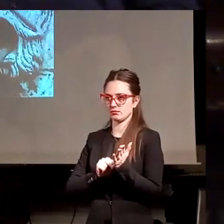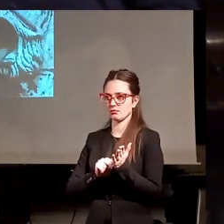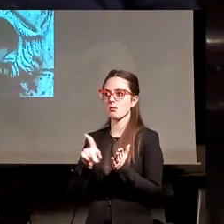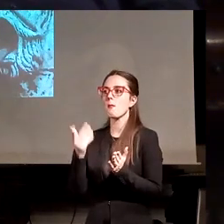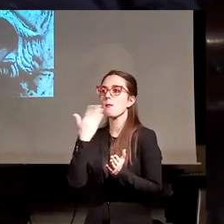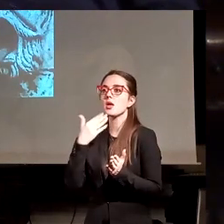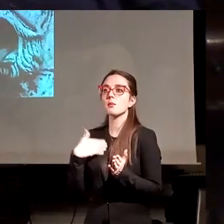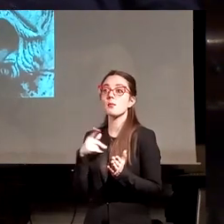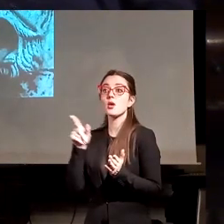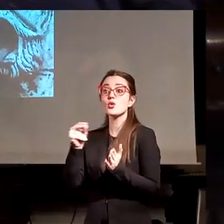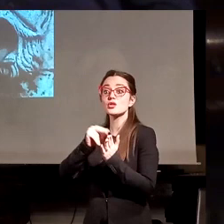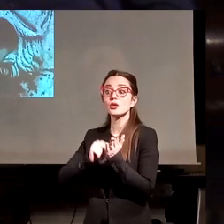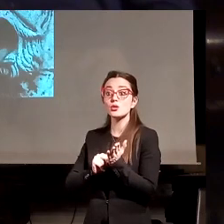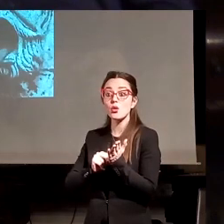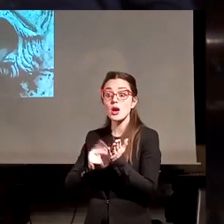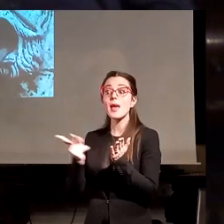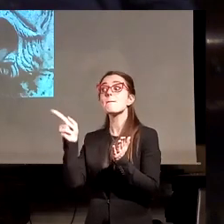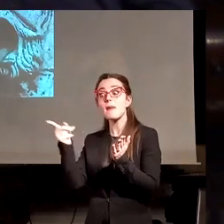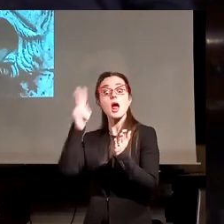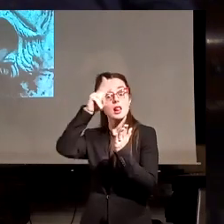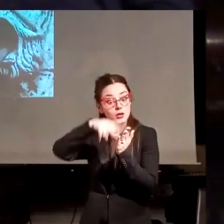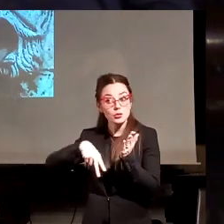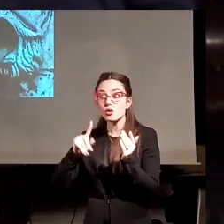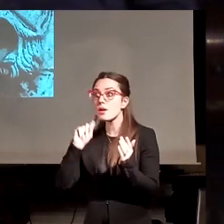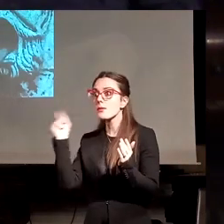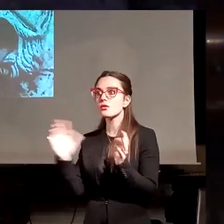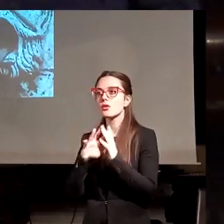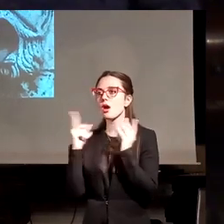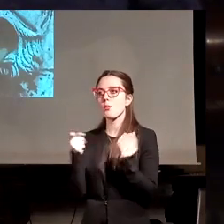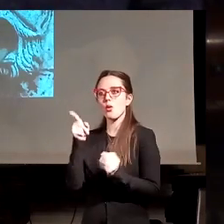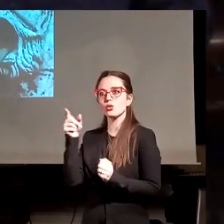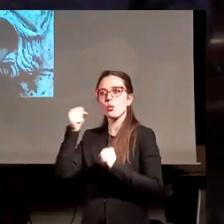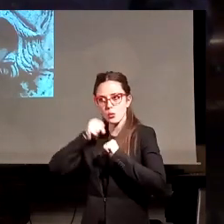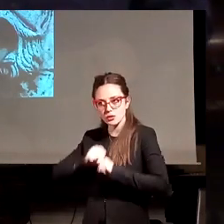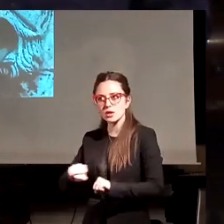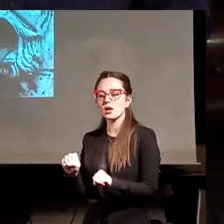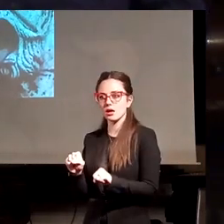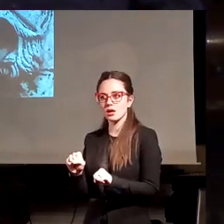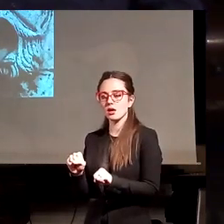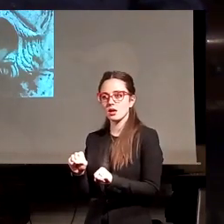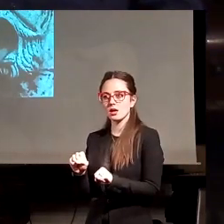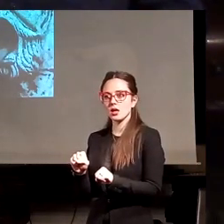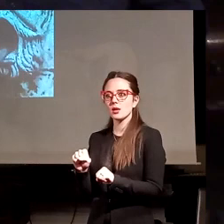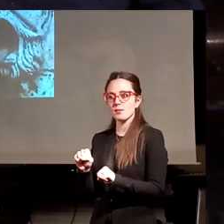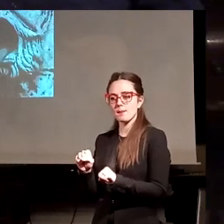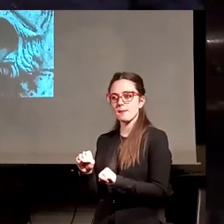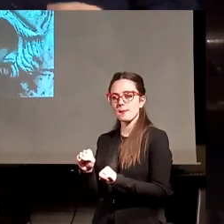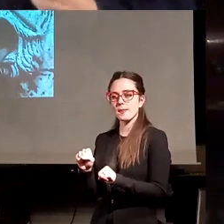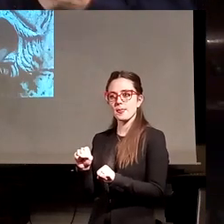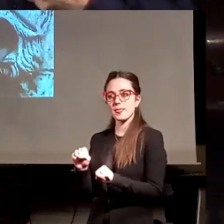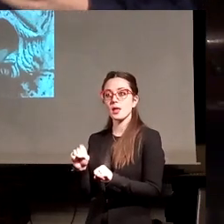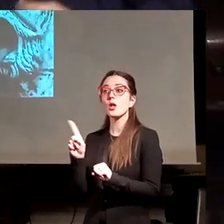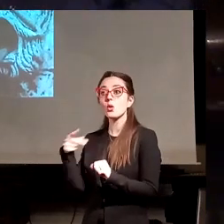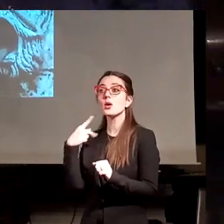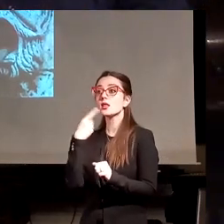miglior lettore del mondo e lui stesso diceva io sono più orgoglioso dei libri che ho letto che rigori che ho scritto ed era vero